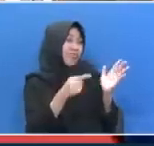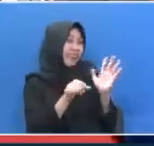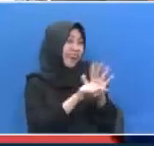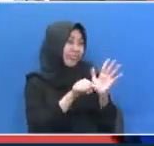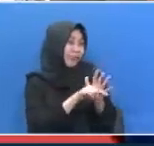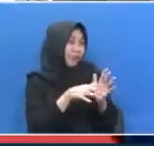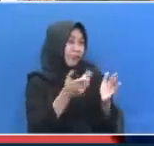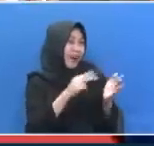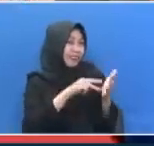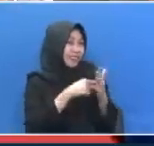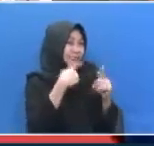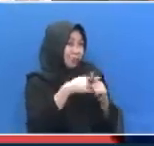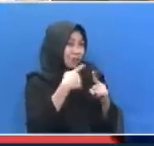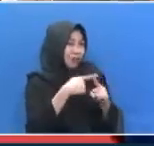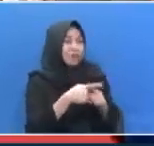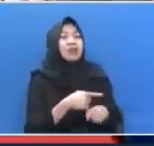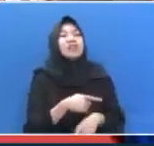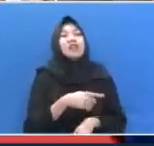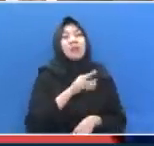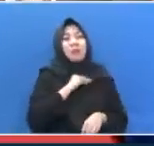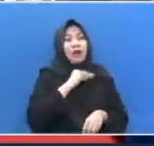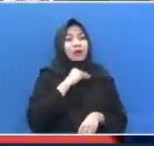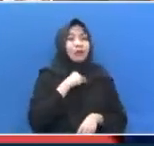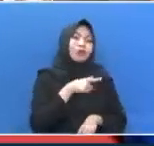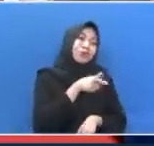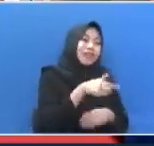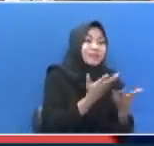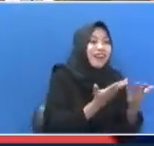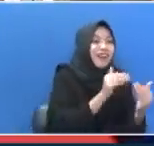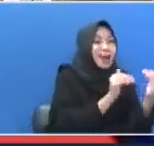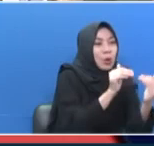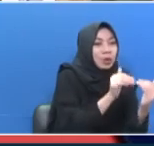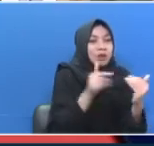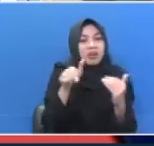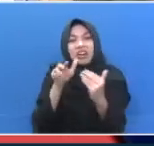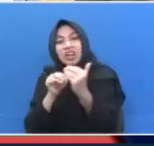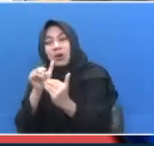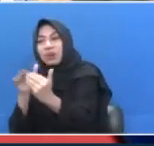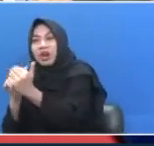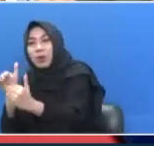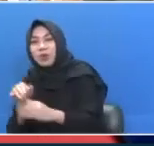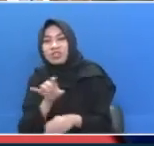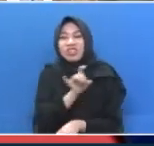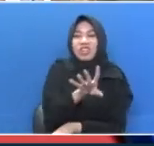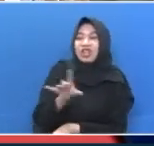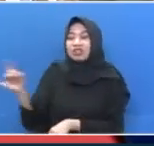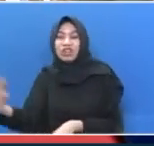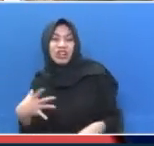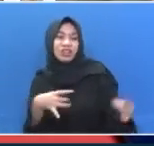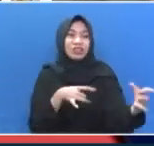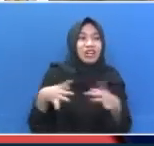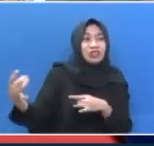bisa dikatakan sebagai saling lobby masih saling kompromi sehingga akhirnya terjadi saling Sindir begitu antara